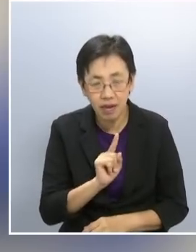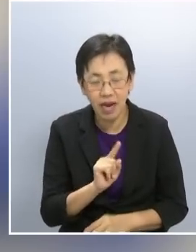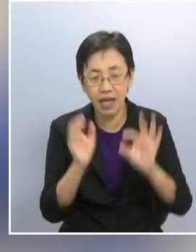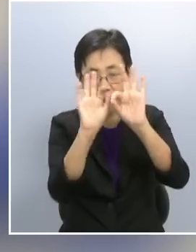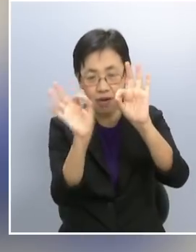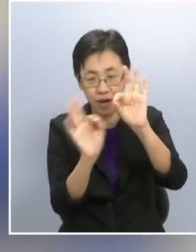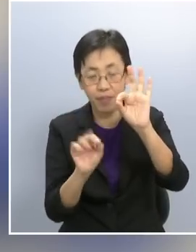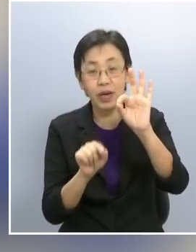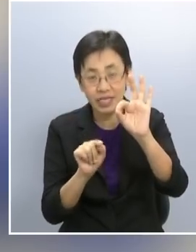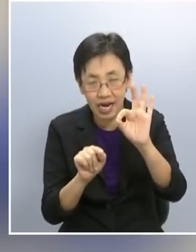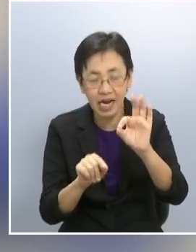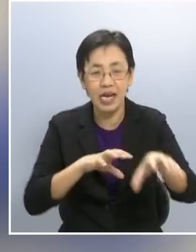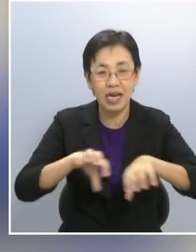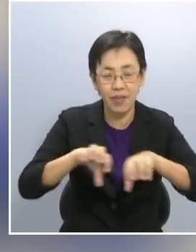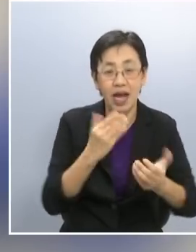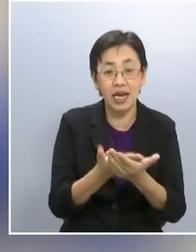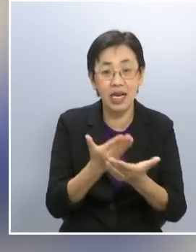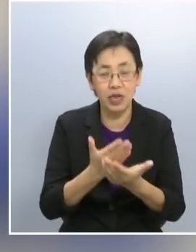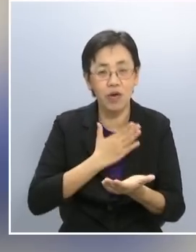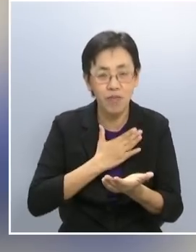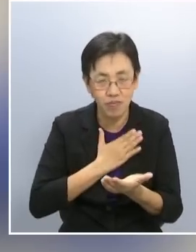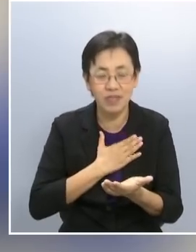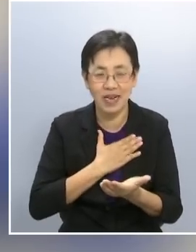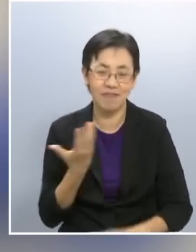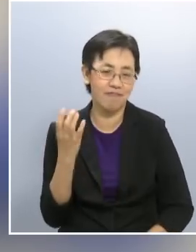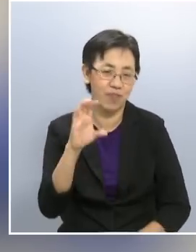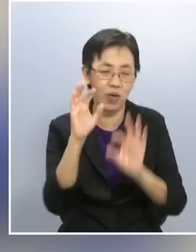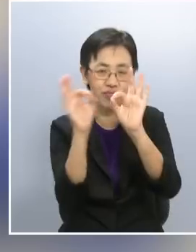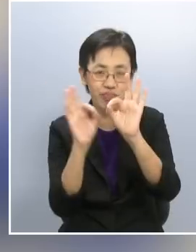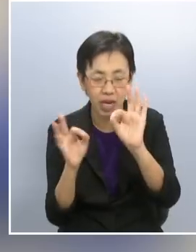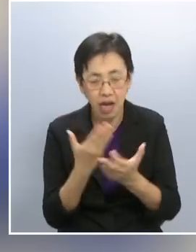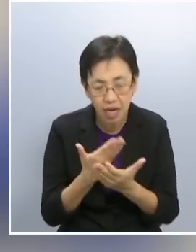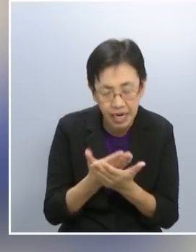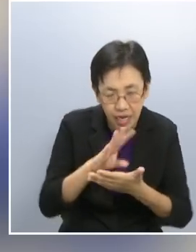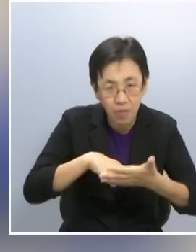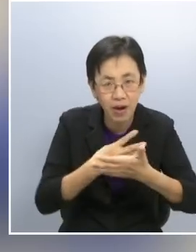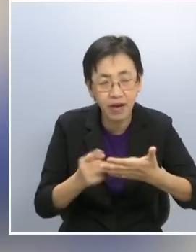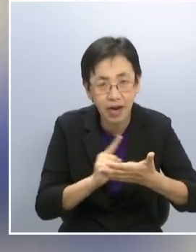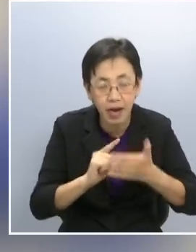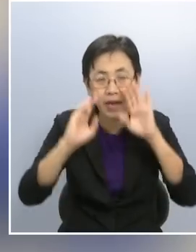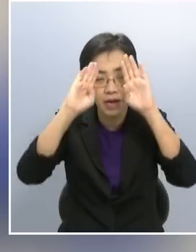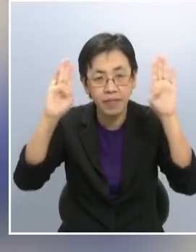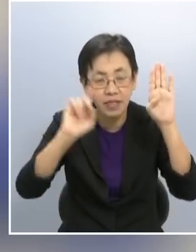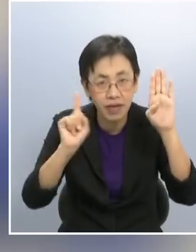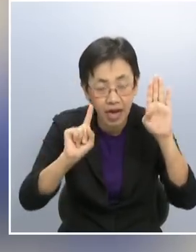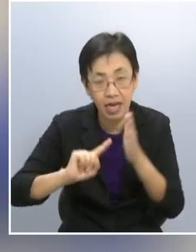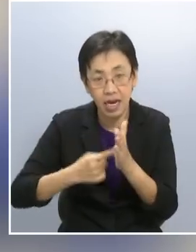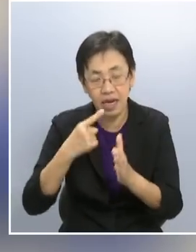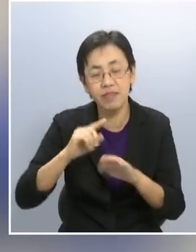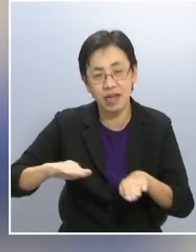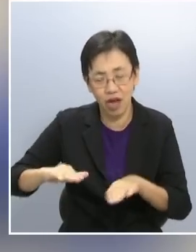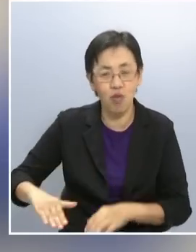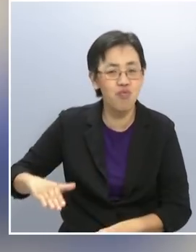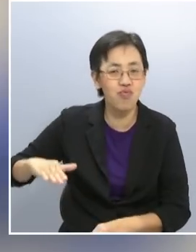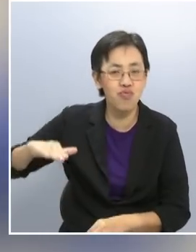ต่อไปเกี่ยวกับการบริหารตัวเงินของผมการเงินของผมประสบการณ์เริ่มตั้งแต่ช่วงวัยเด็กจนปัจจุ